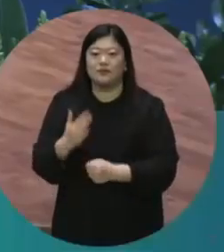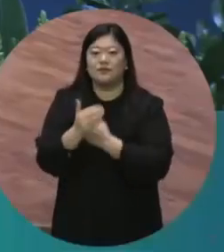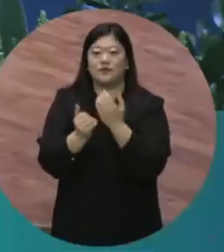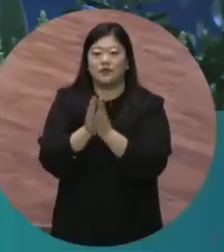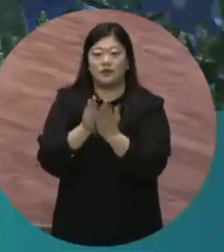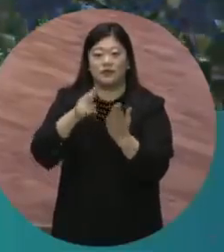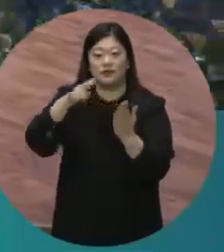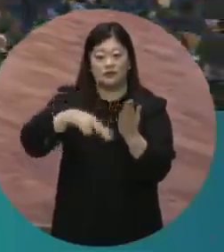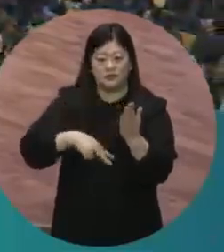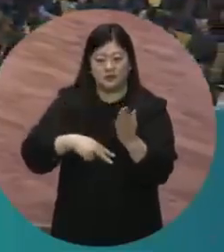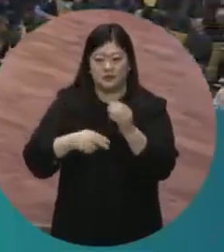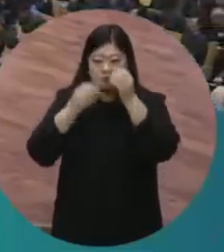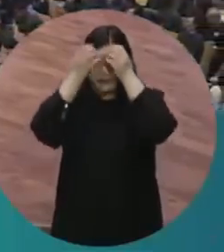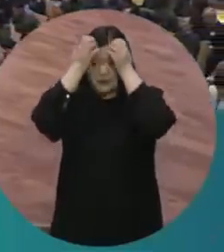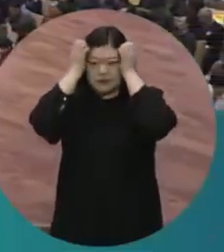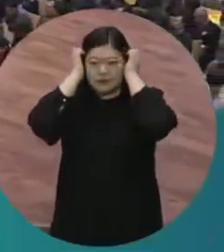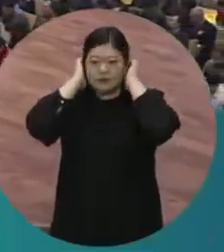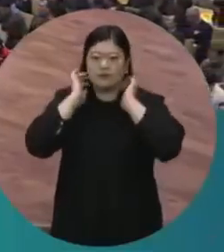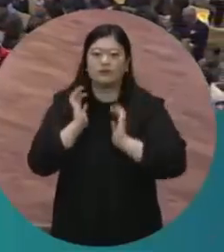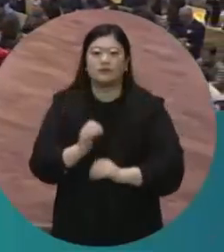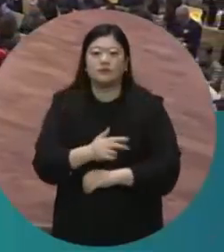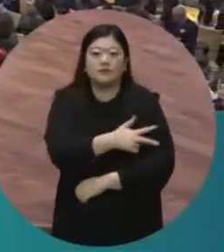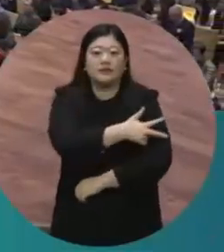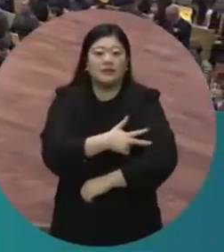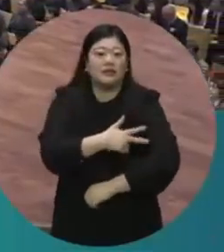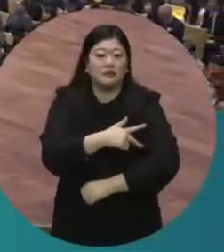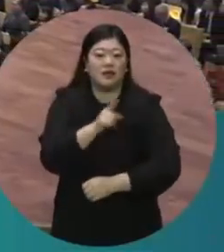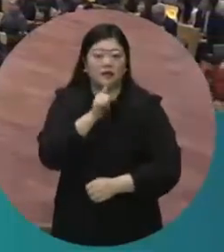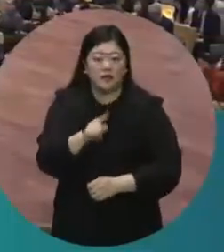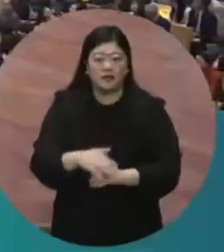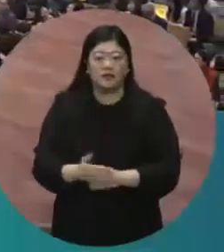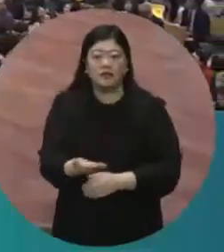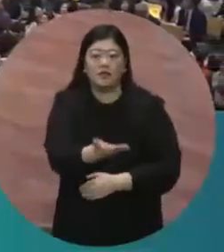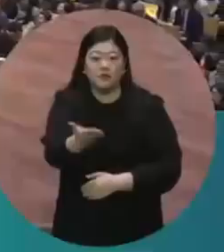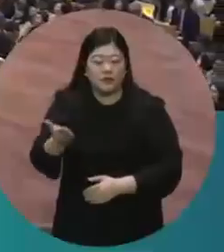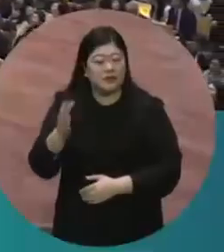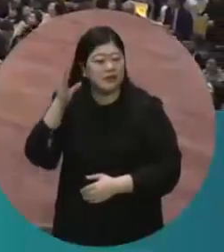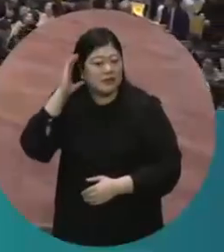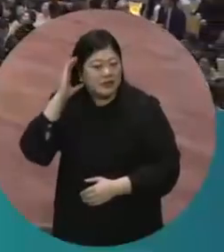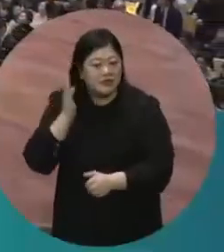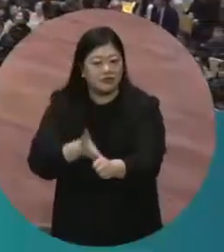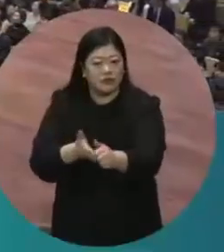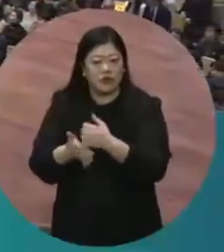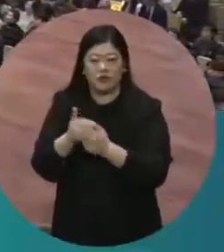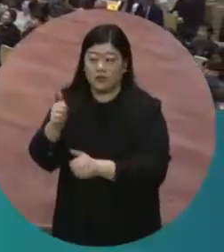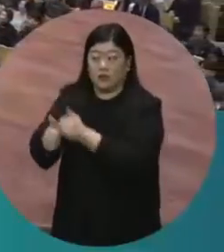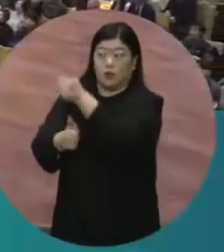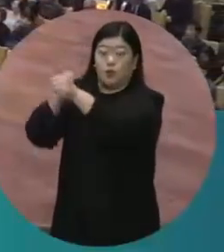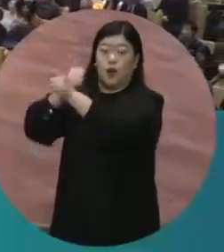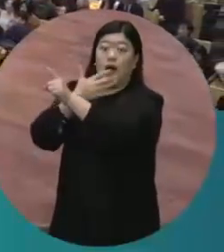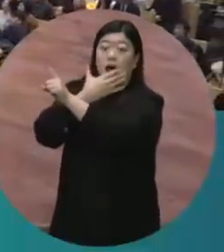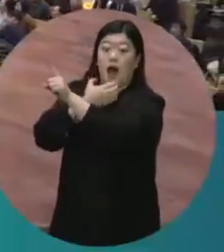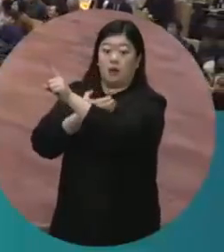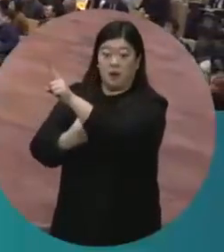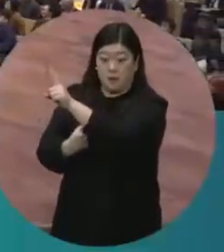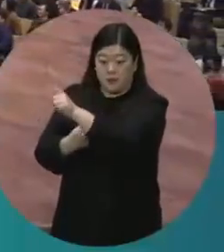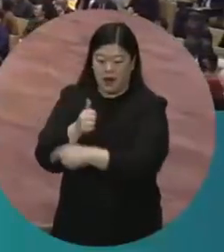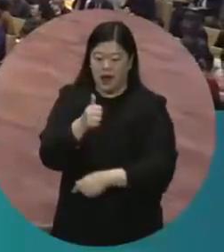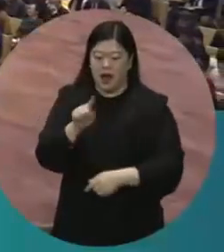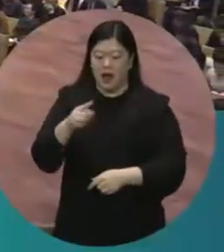말씀입니다. 스데반이 이르되 여러분 부형들이여 들으소서. 우리 조상 아브라함이 하란에 있기